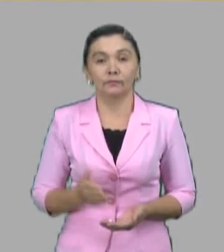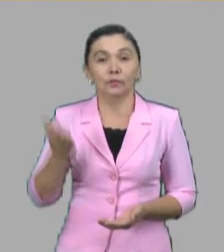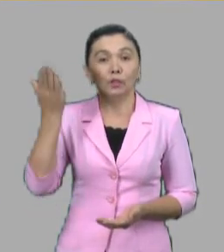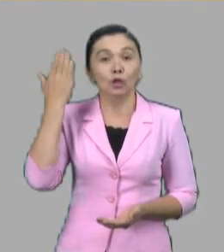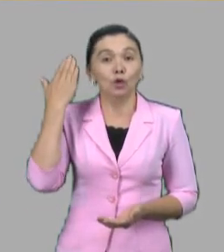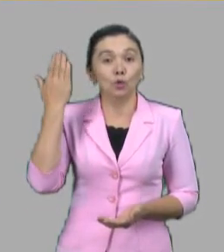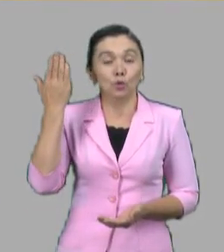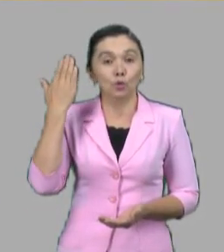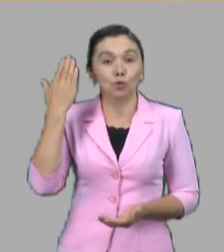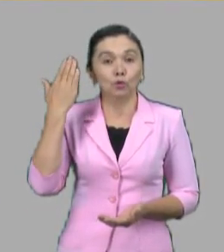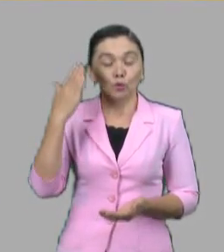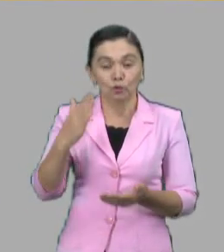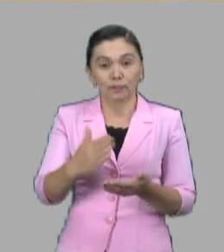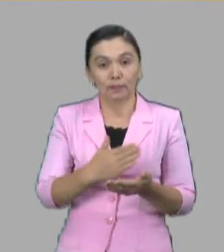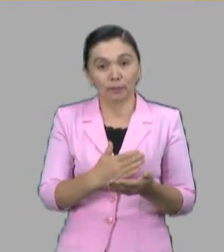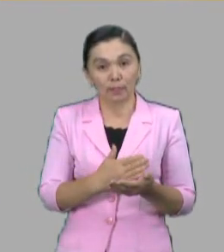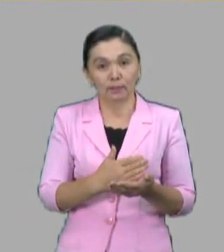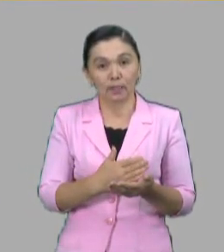Өткөн сабакта